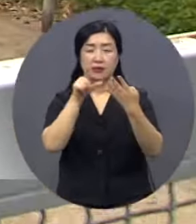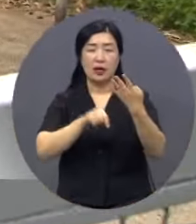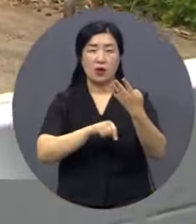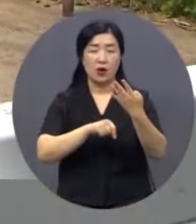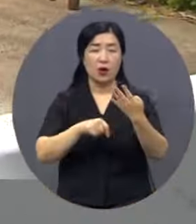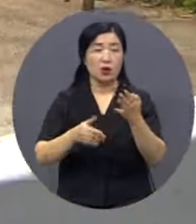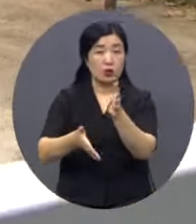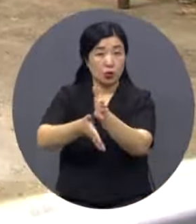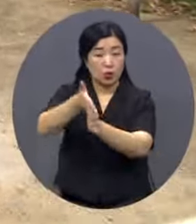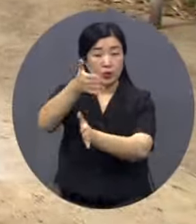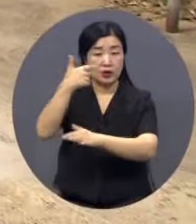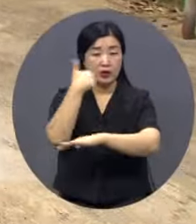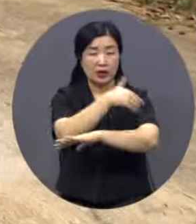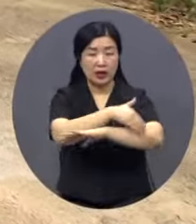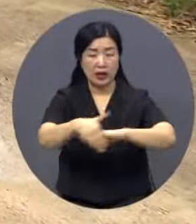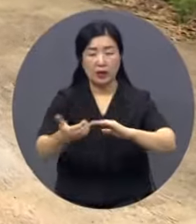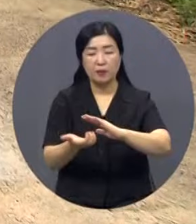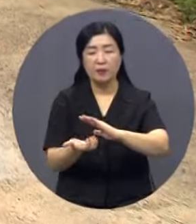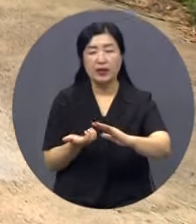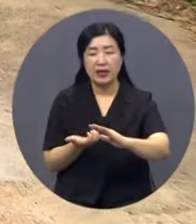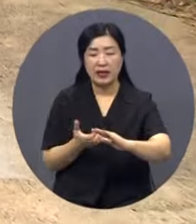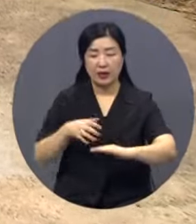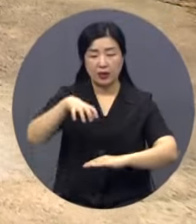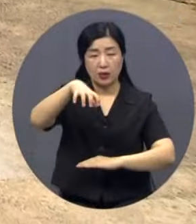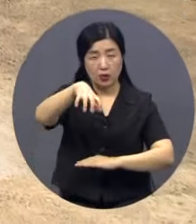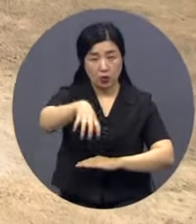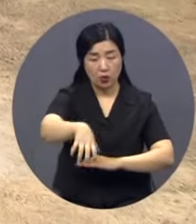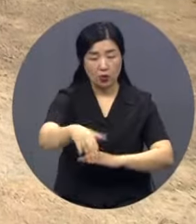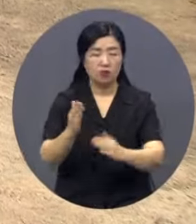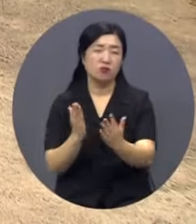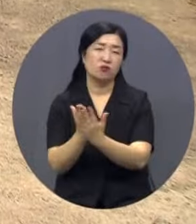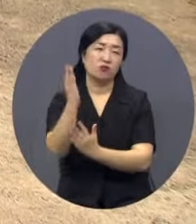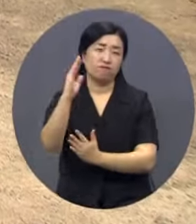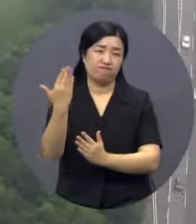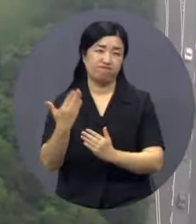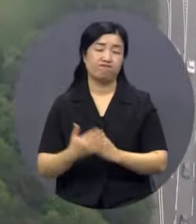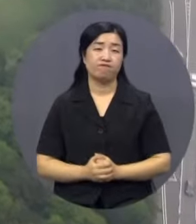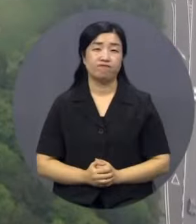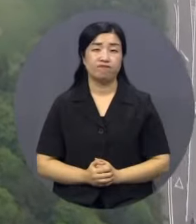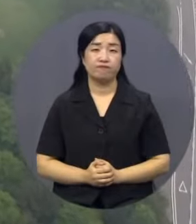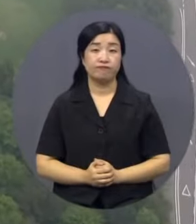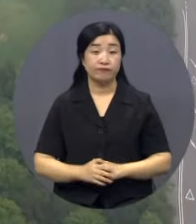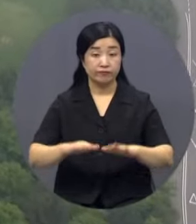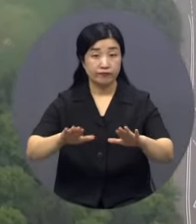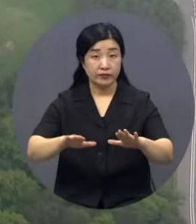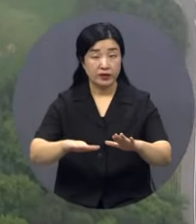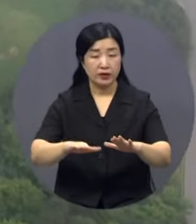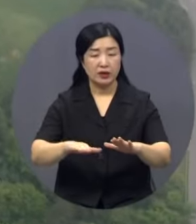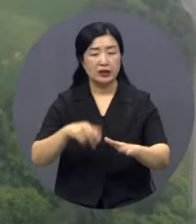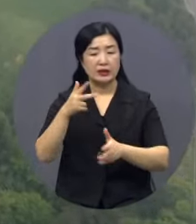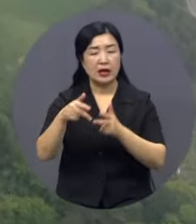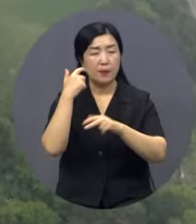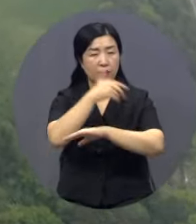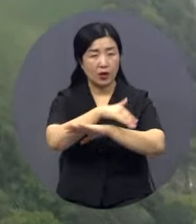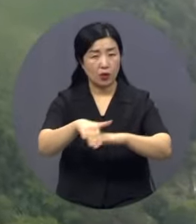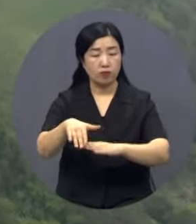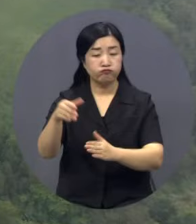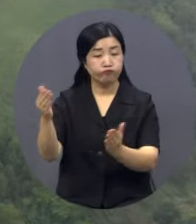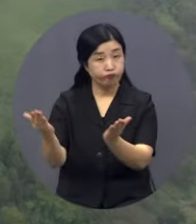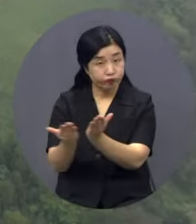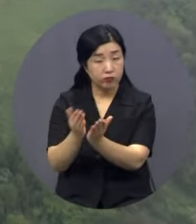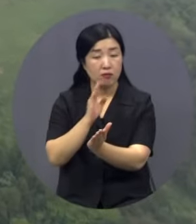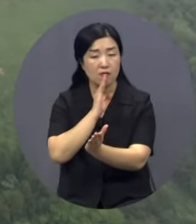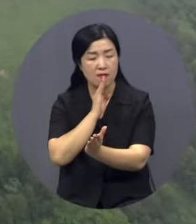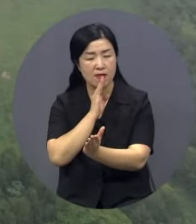도시계획 위원회에 사전 입지 검토 절차를 통과했습니다 현재 사업 계획의 타당성과